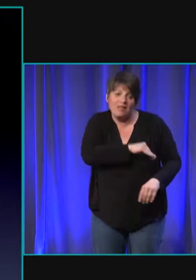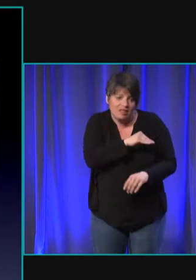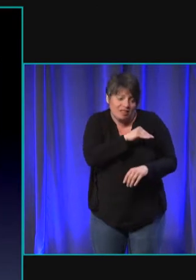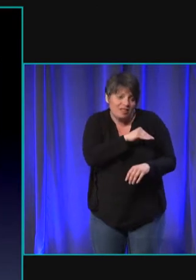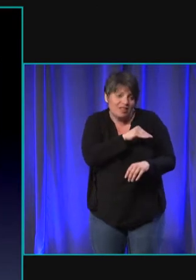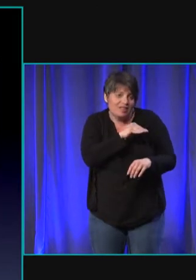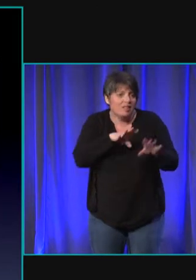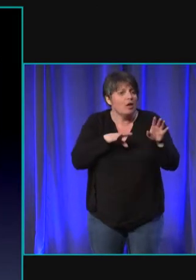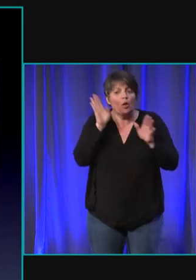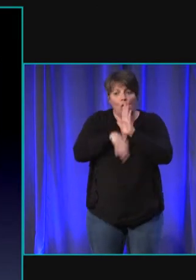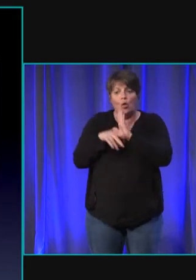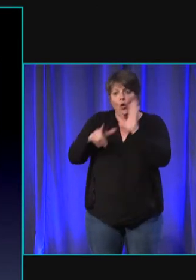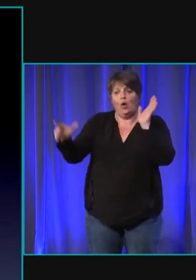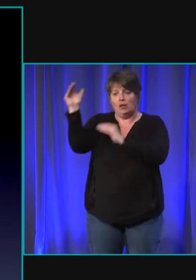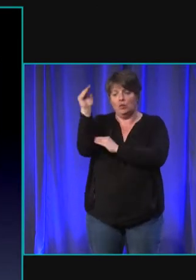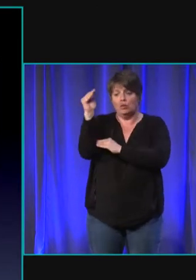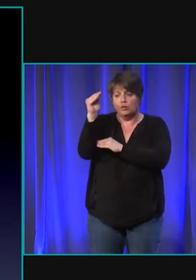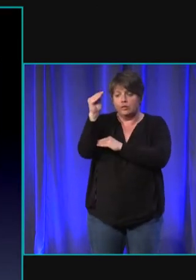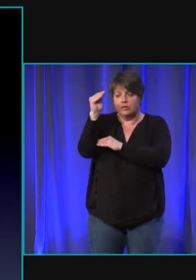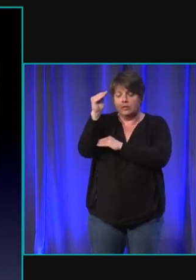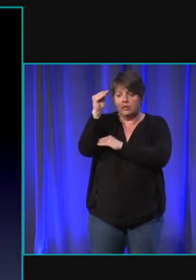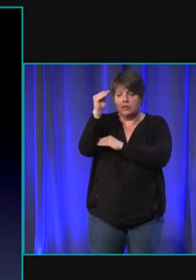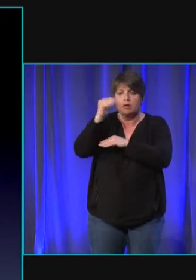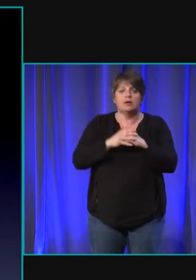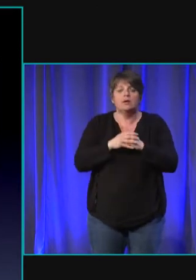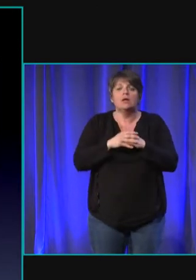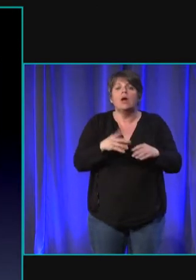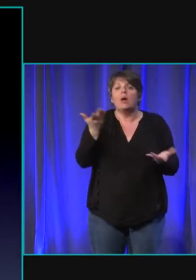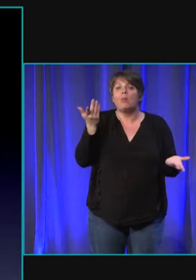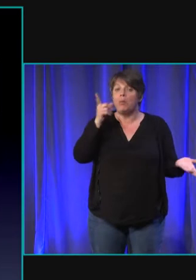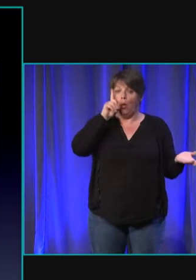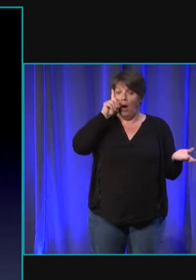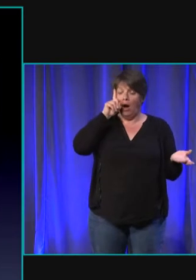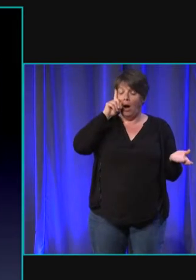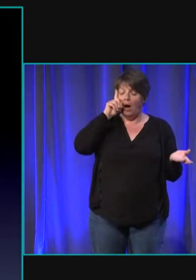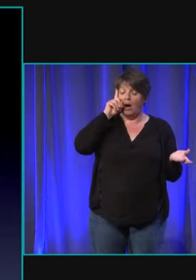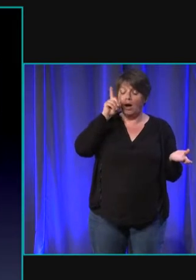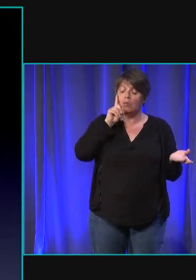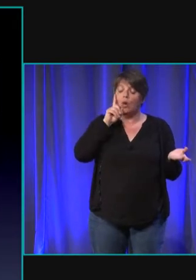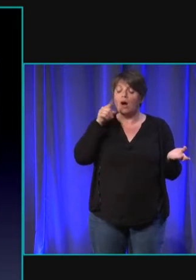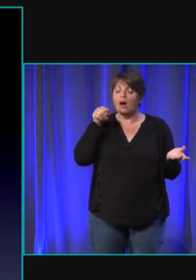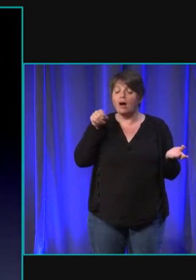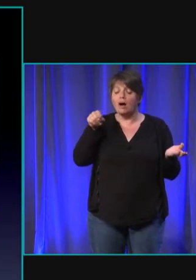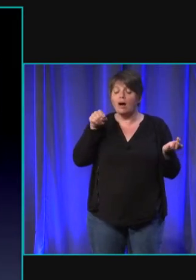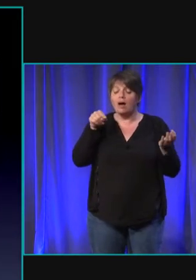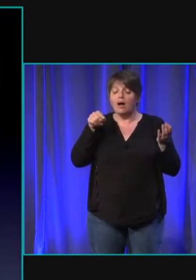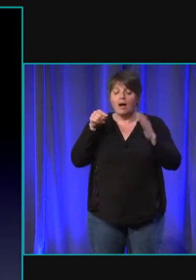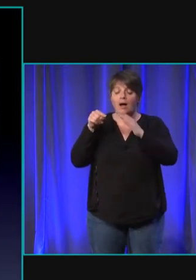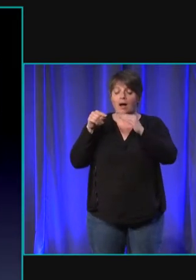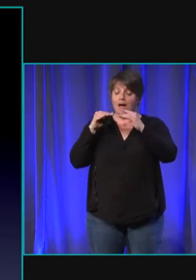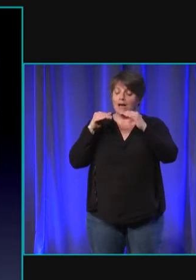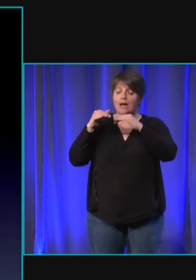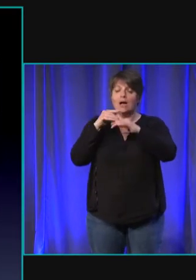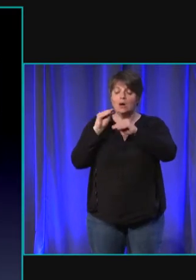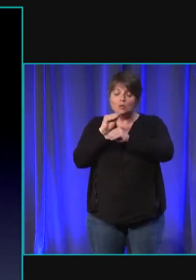par rapport à l'adulte. Et donc, pourquoi c'en est ainsi? Parce que la phosphocréatine, c'est un